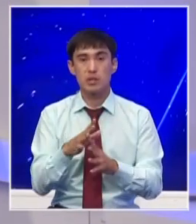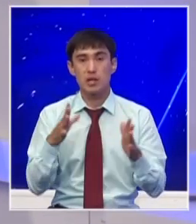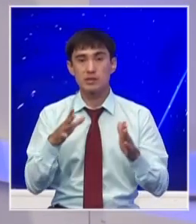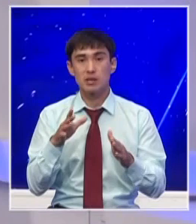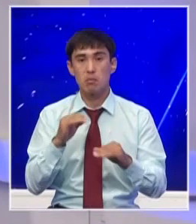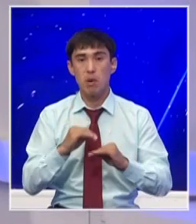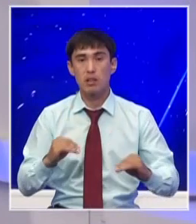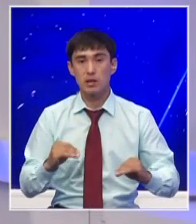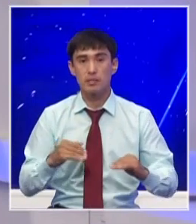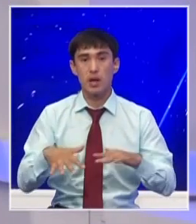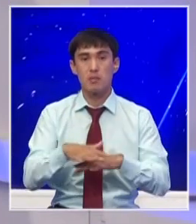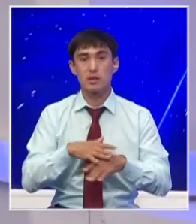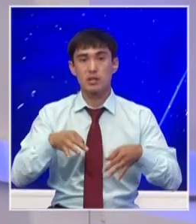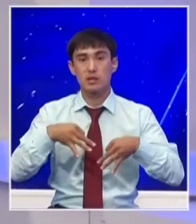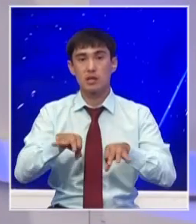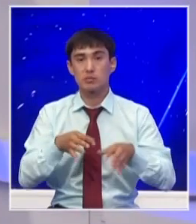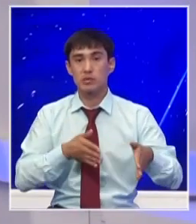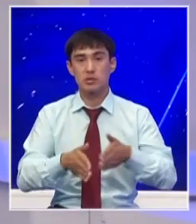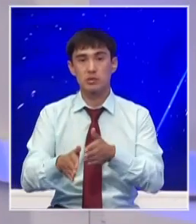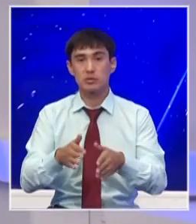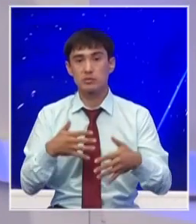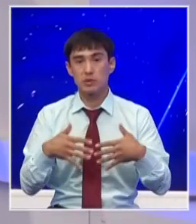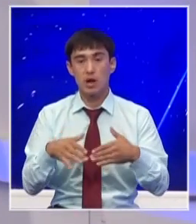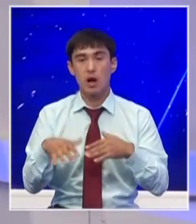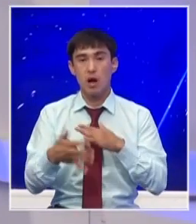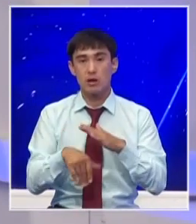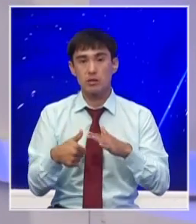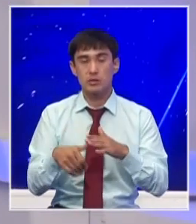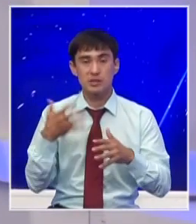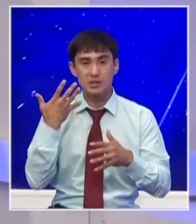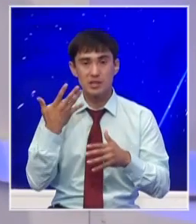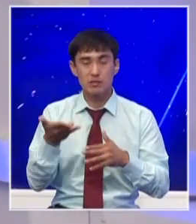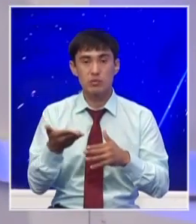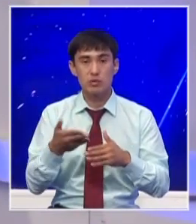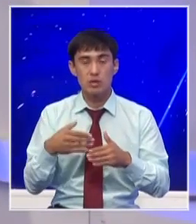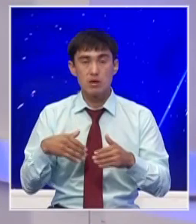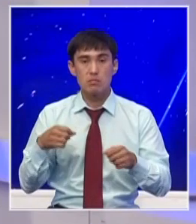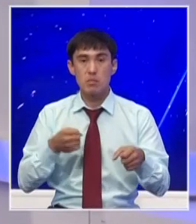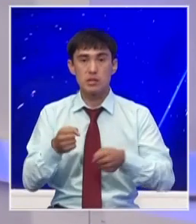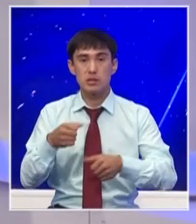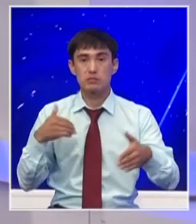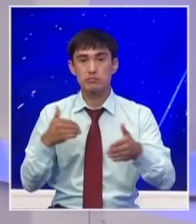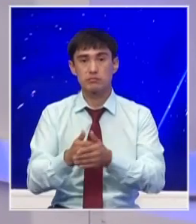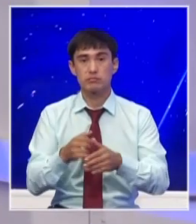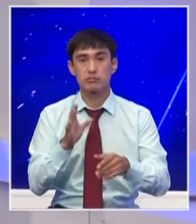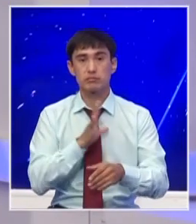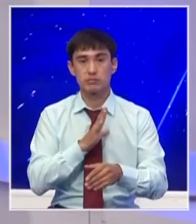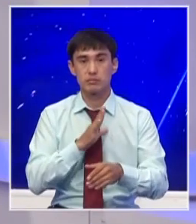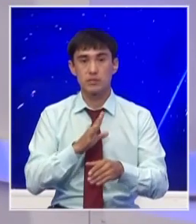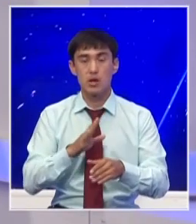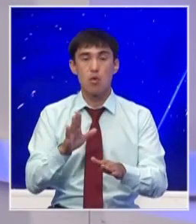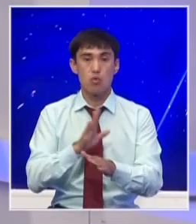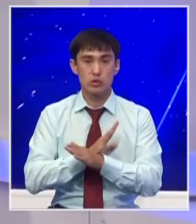астамы балалар. Аймақта транспорт легі толассыз, қаңғыбас иттердің бір бөлігі дөңгелек астында қалып жатады. Өліксесі